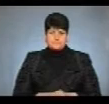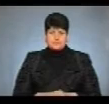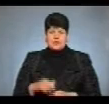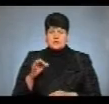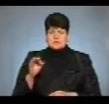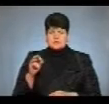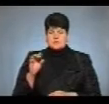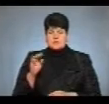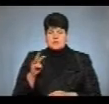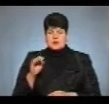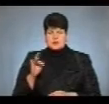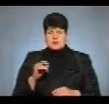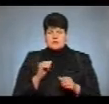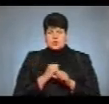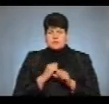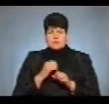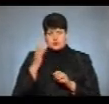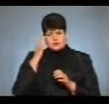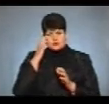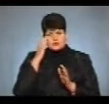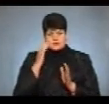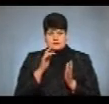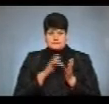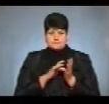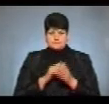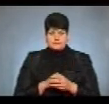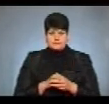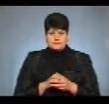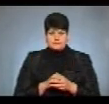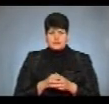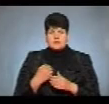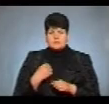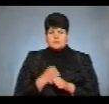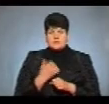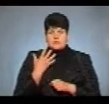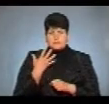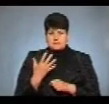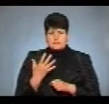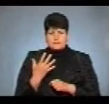Олександр Марадян робить серединки. Я нарізала 5 кусочків